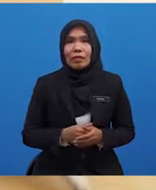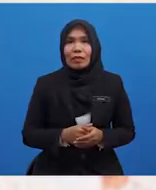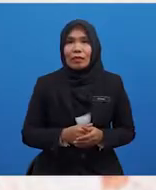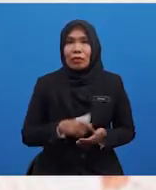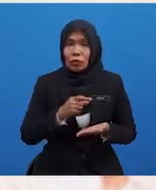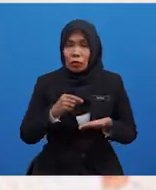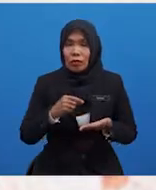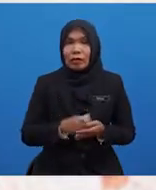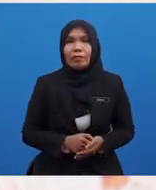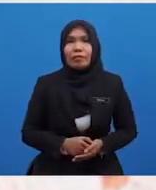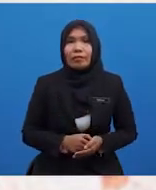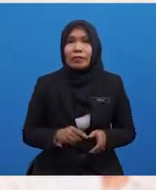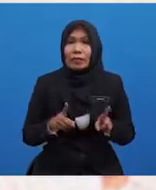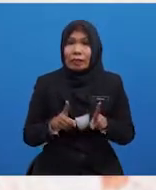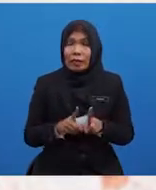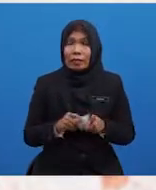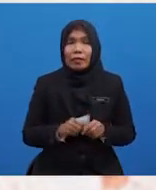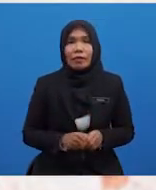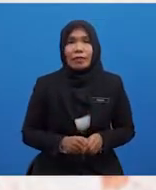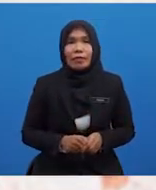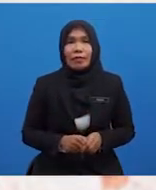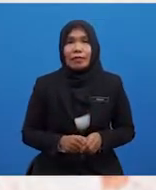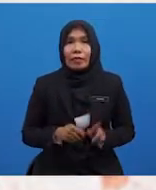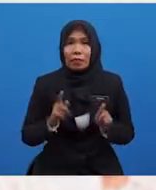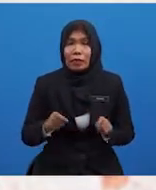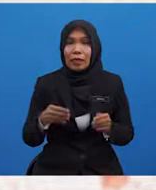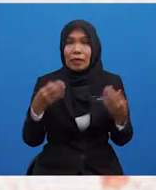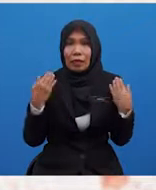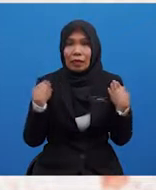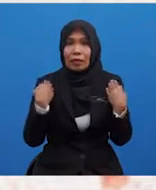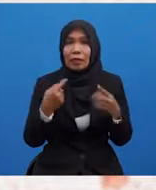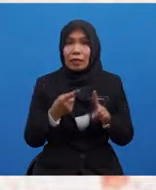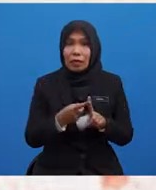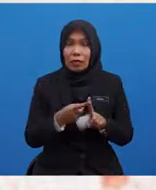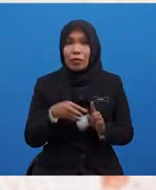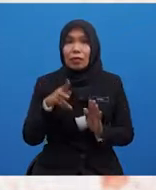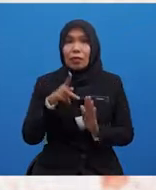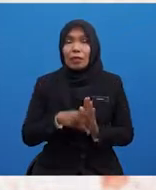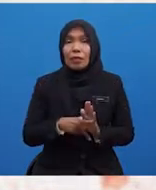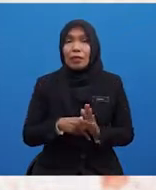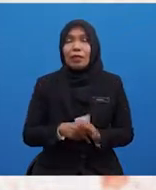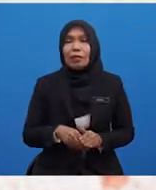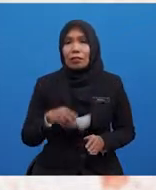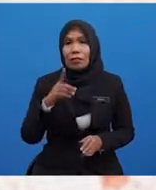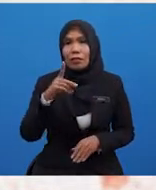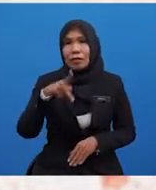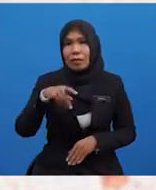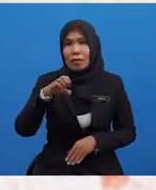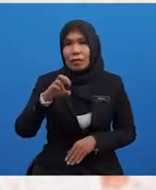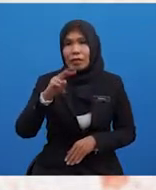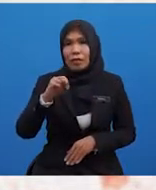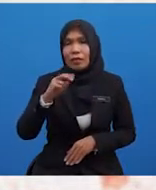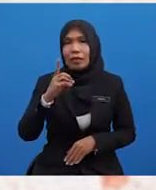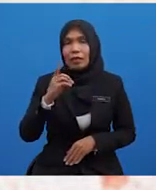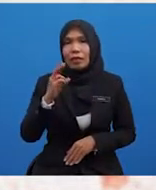iaitu perlu ada pendahuluan, idea, huraian, bukti dan